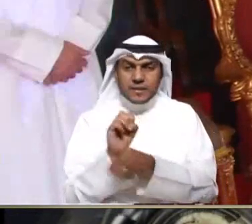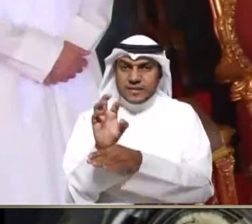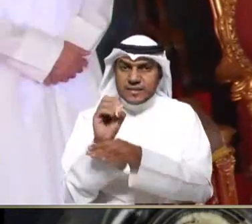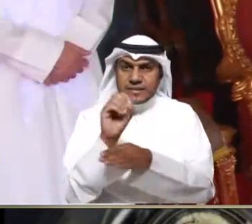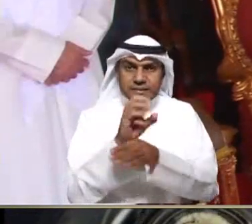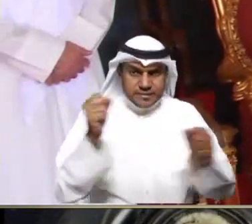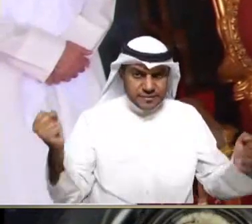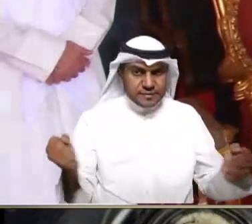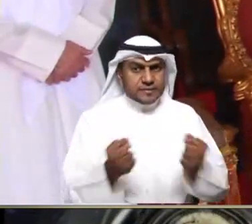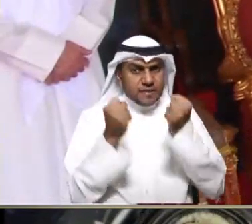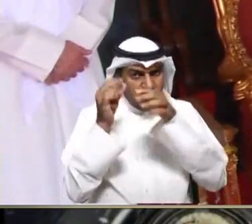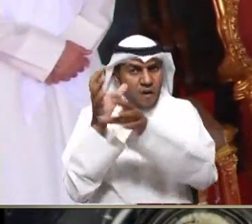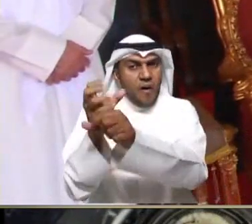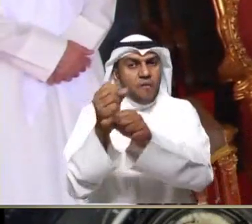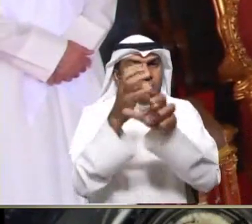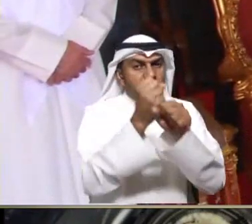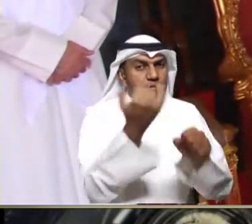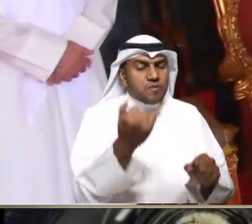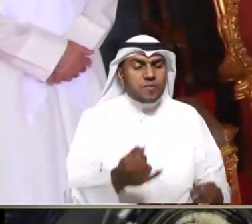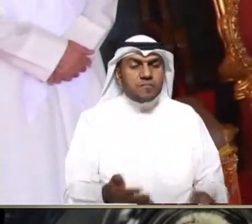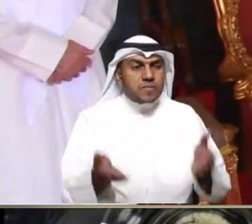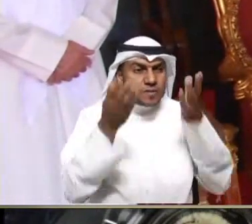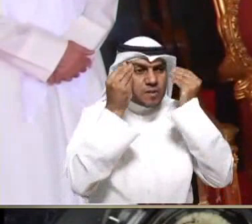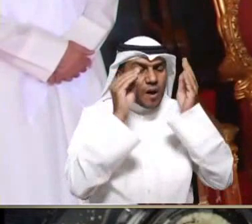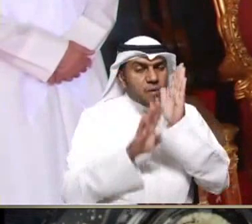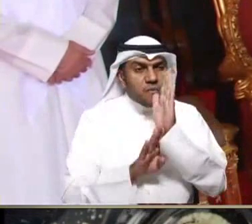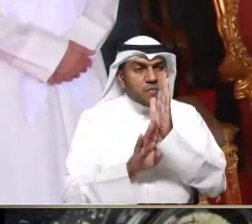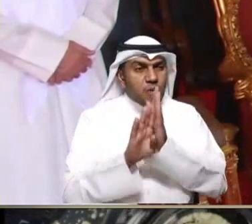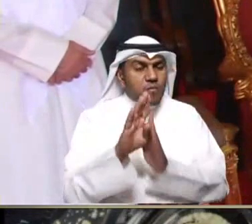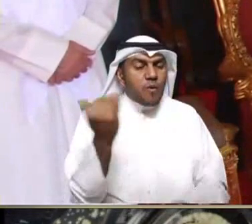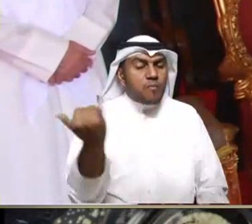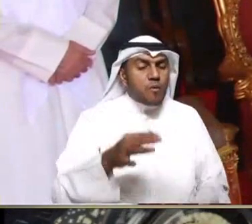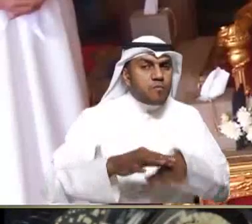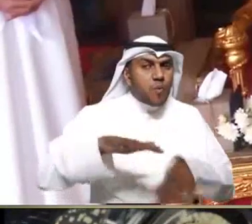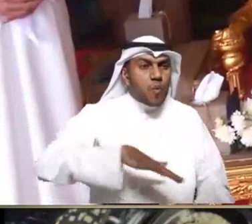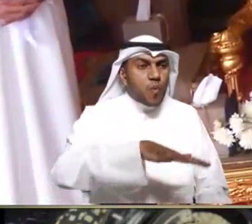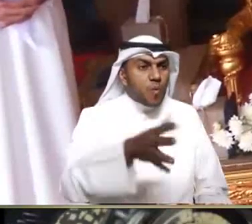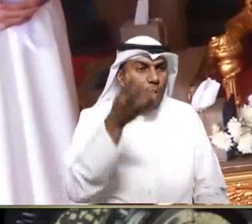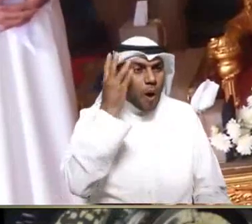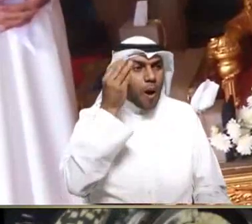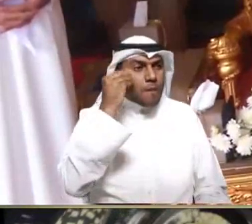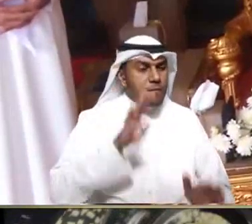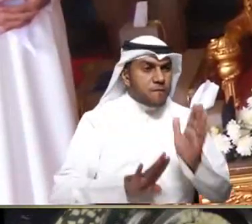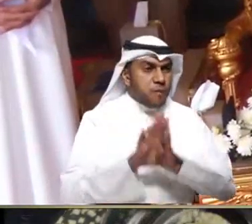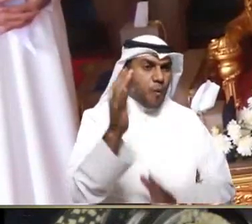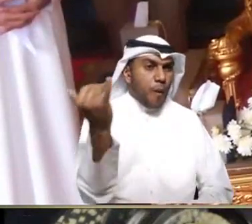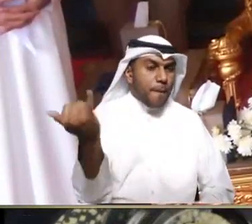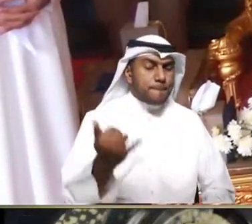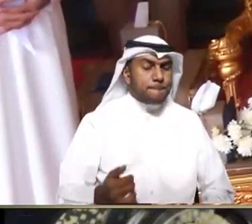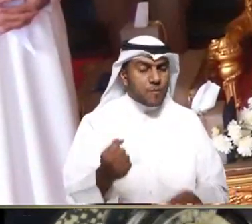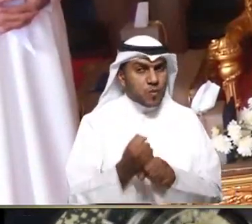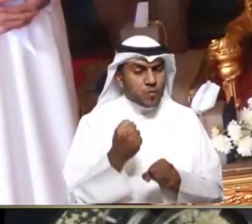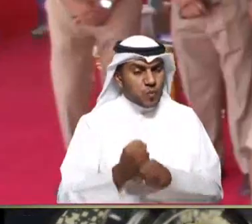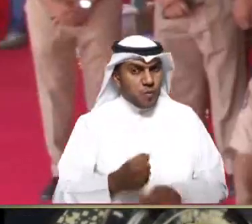ومتابعة الأساليب الحديثة في التعليم لصقل قدرات منتسبيها على أيدي كوادر وعناصر على قدر